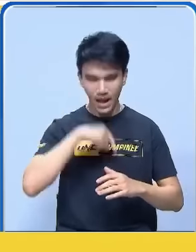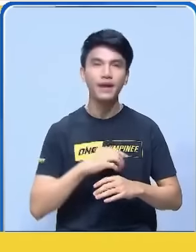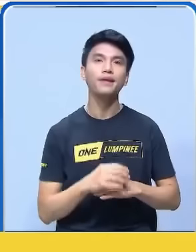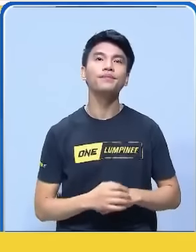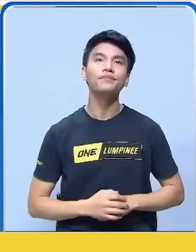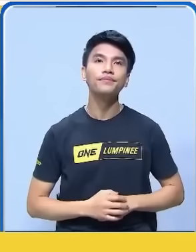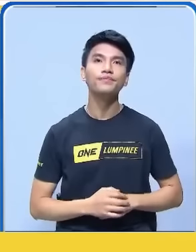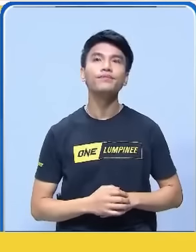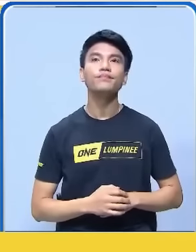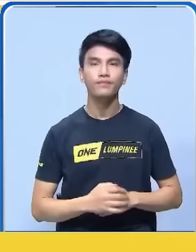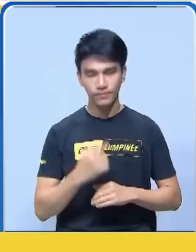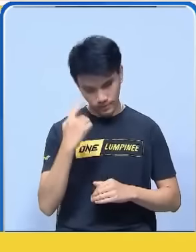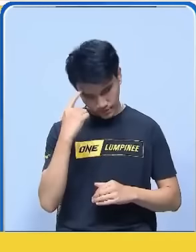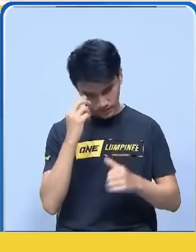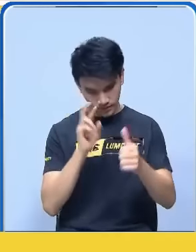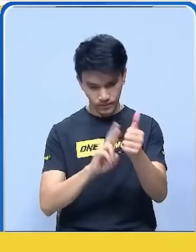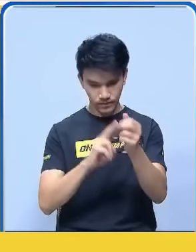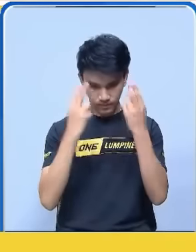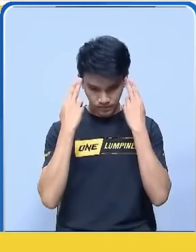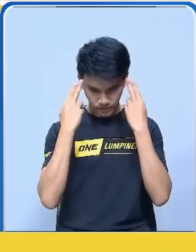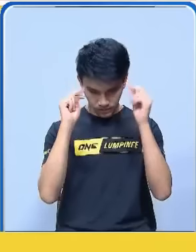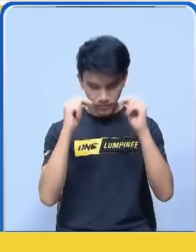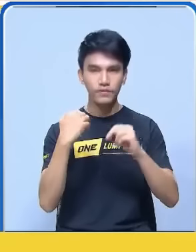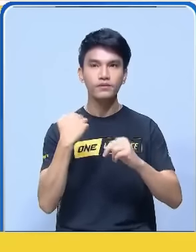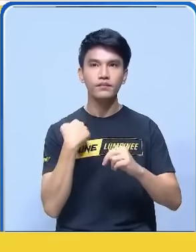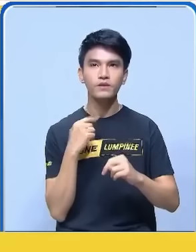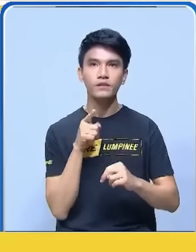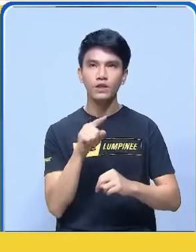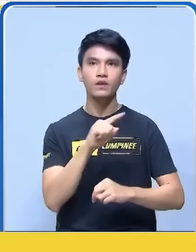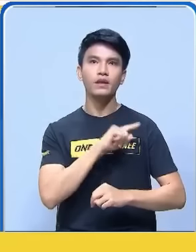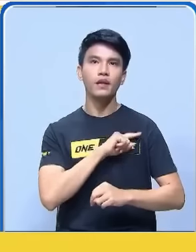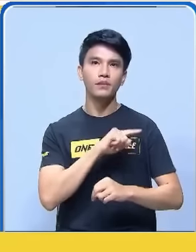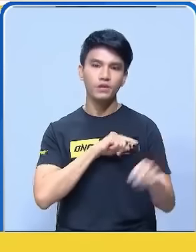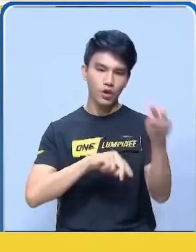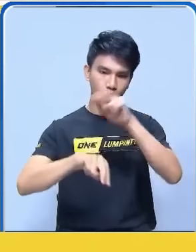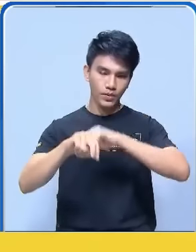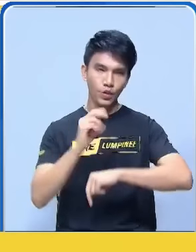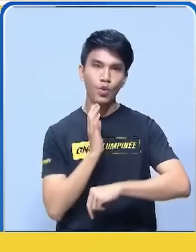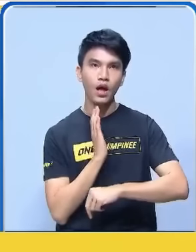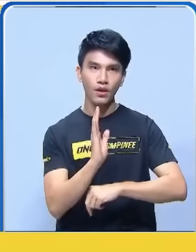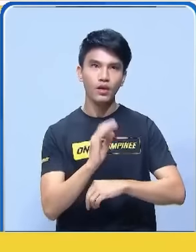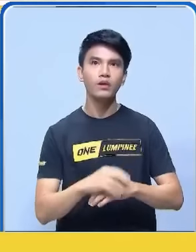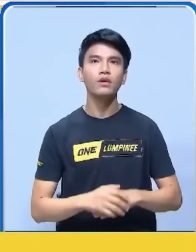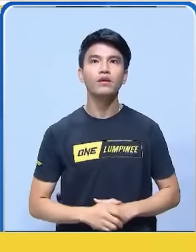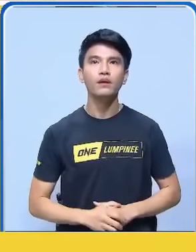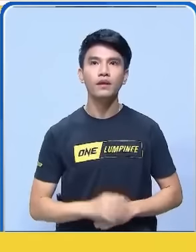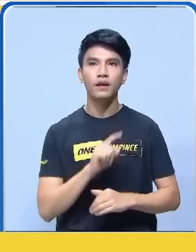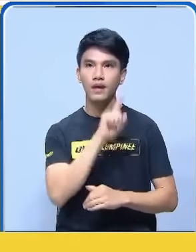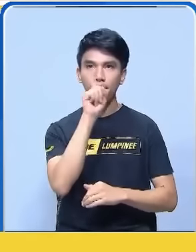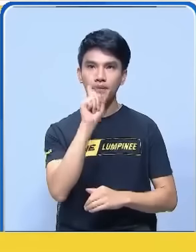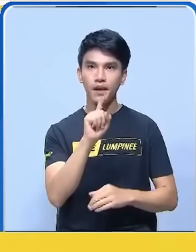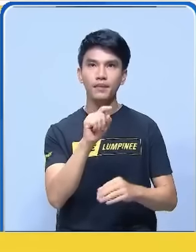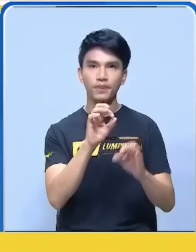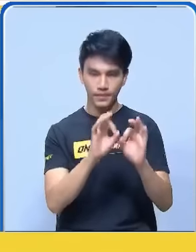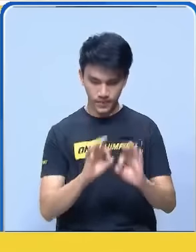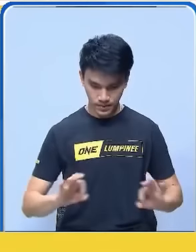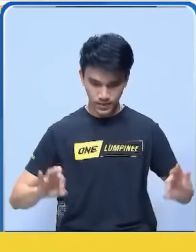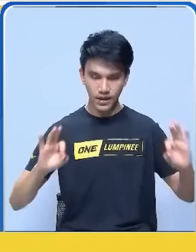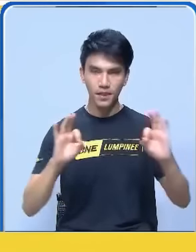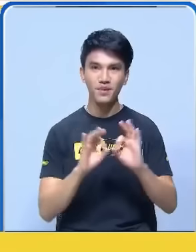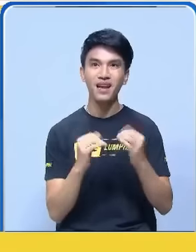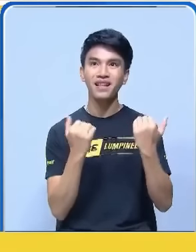าน่าจะต้องมีรองนายกรัฐมนตรีสักหนึ่งคนมากำกับดูแลโดยตรงครับคำถามสำคัญคือถ้าเกิดบ้านเราน้ำท่วมมีโคลนเต็มไปหมดเล